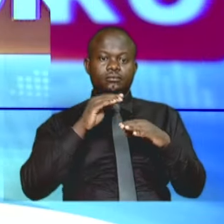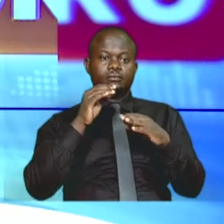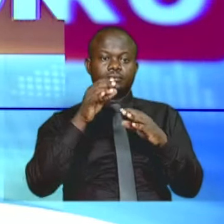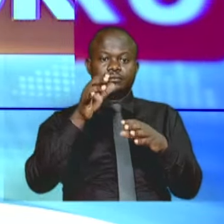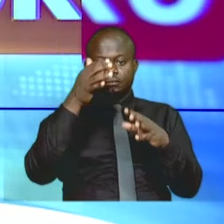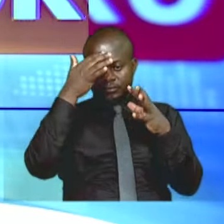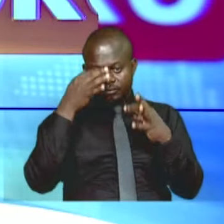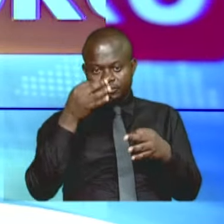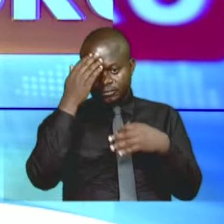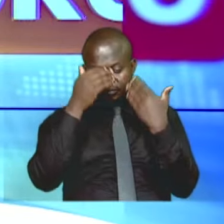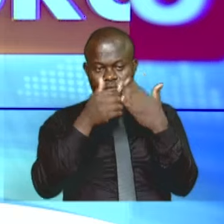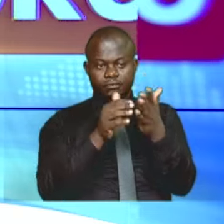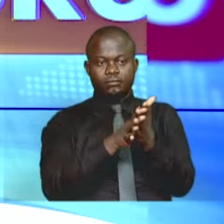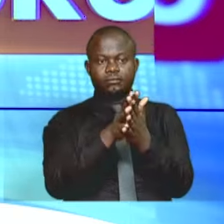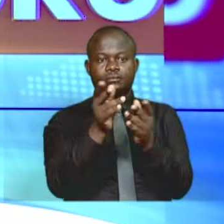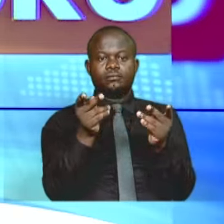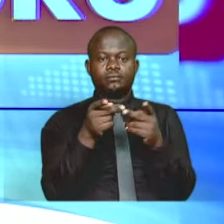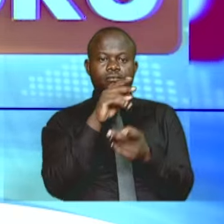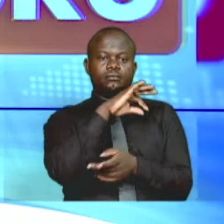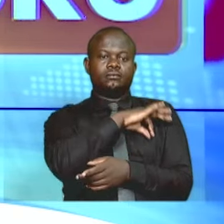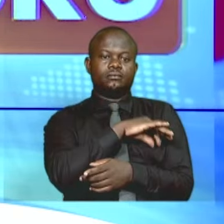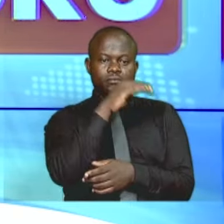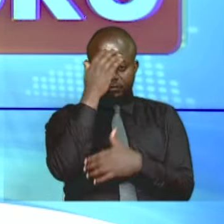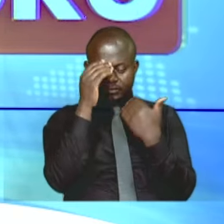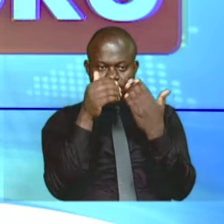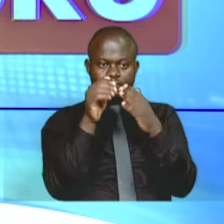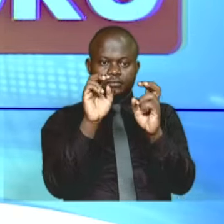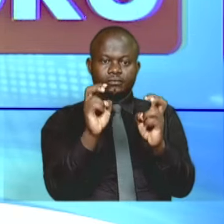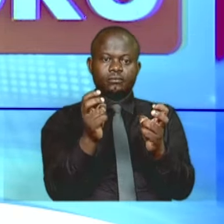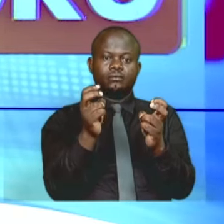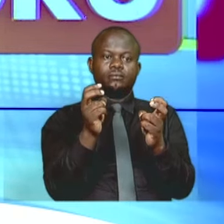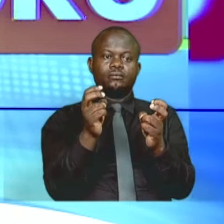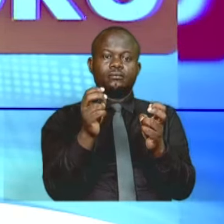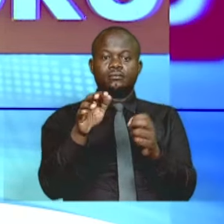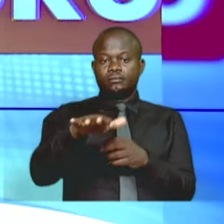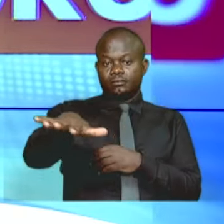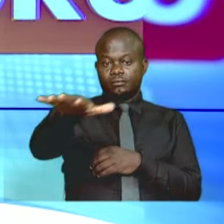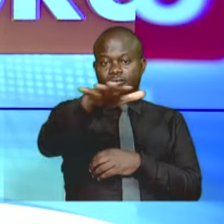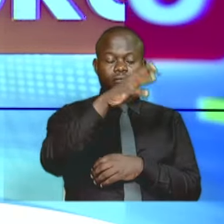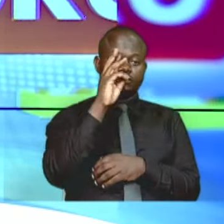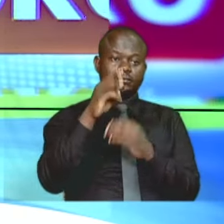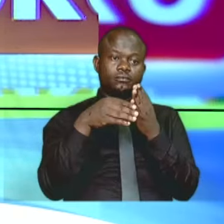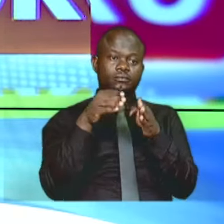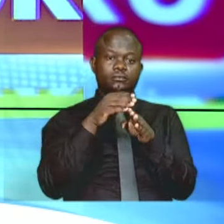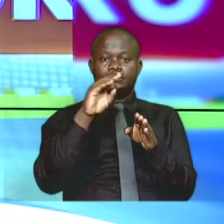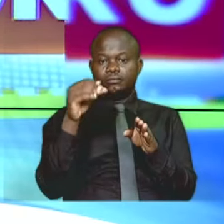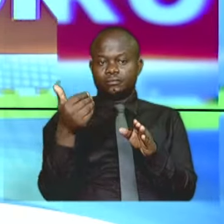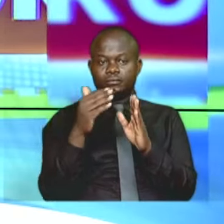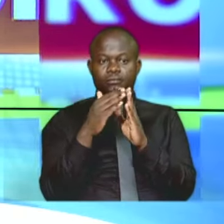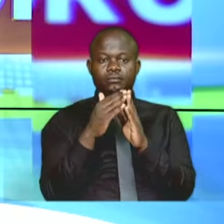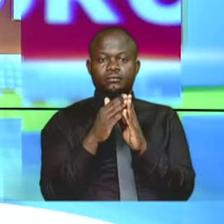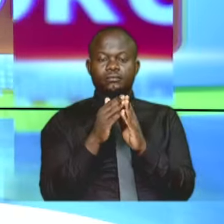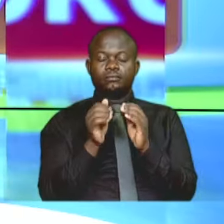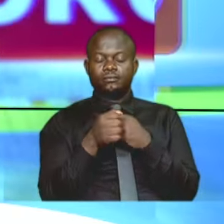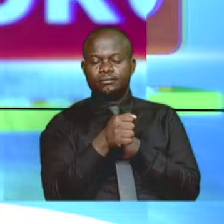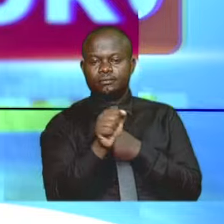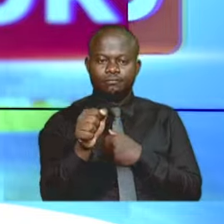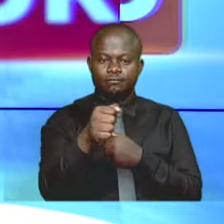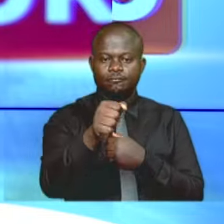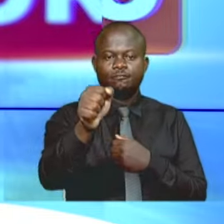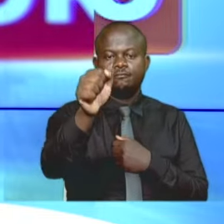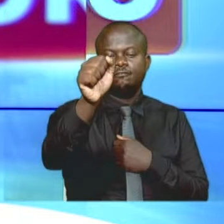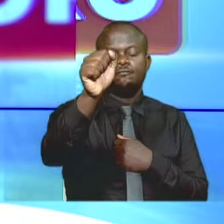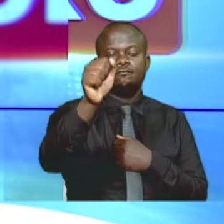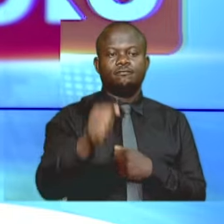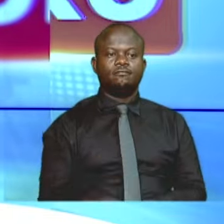kuko bashoye ahunguka cyane ko ku nkengero z'iki kiyaga hagiye no kubakwa undi mugi w'ubukerarugendo. Patience